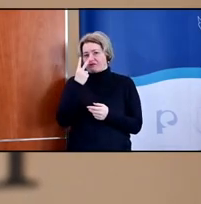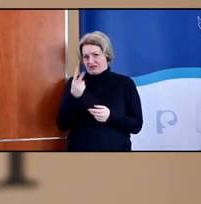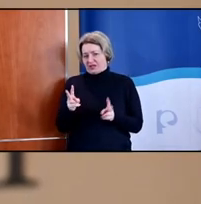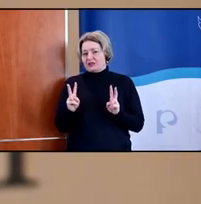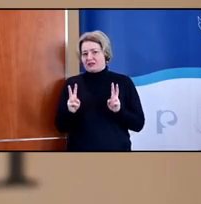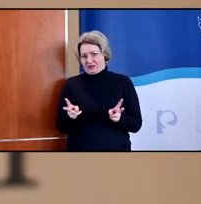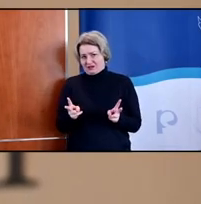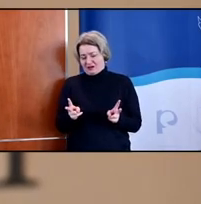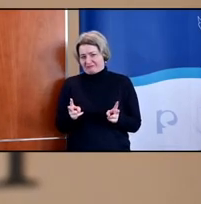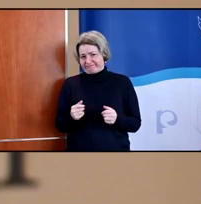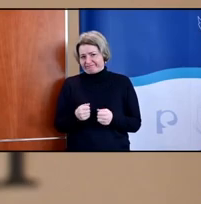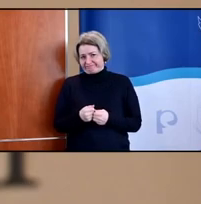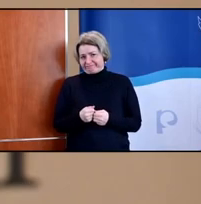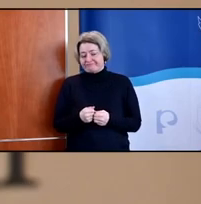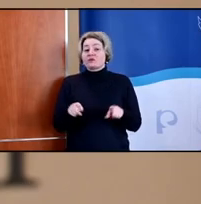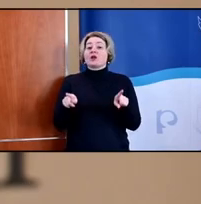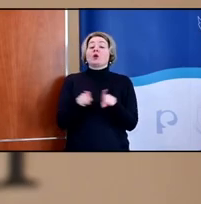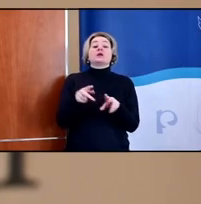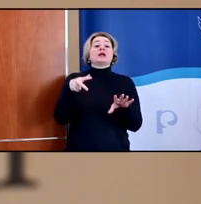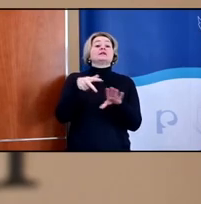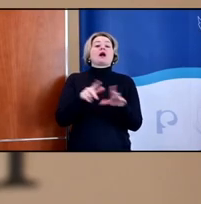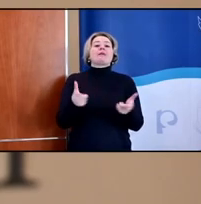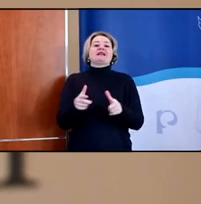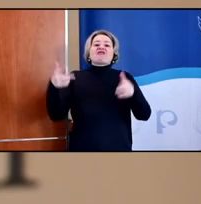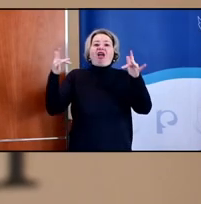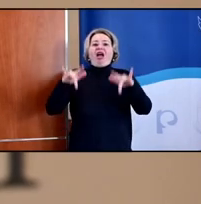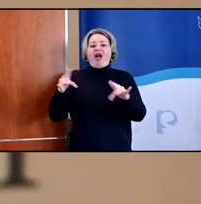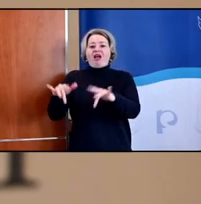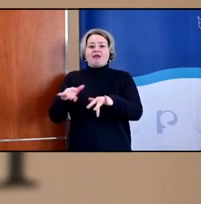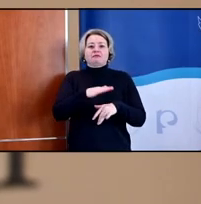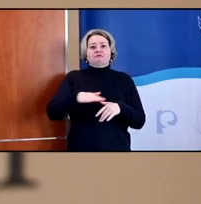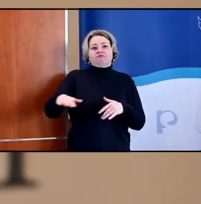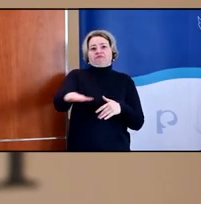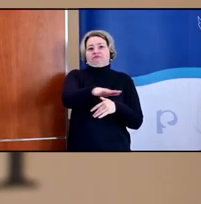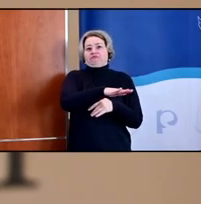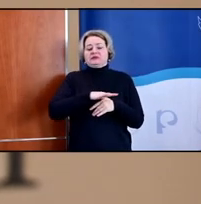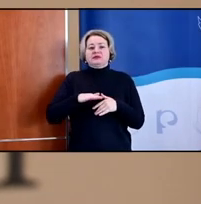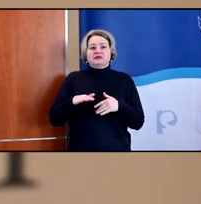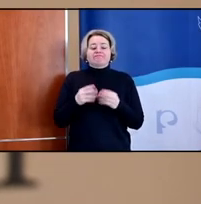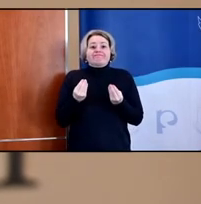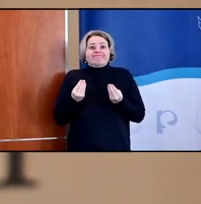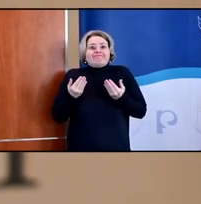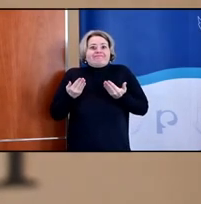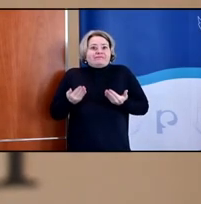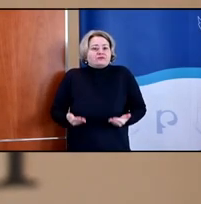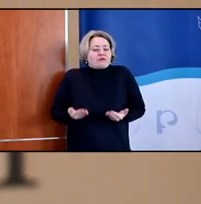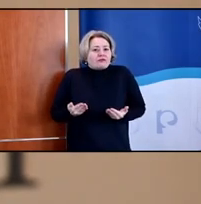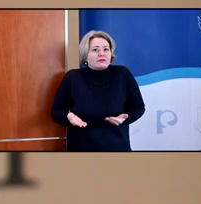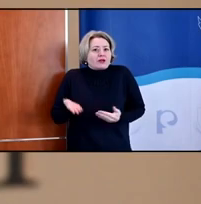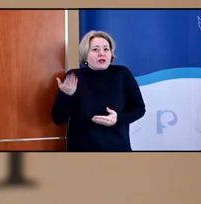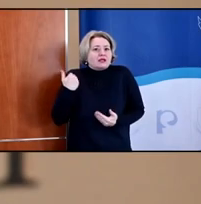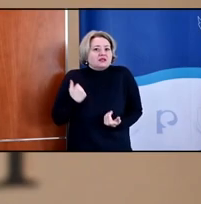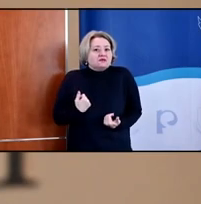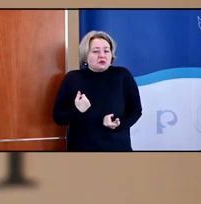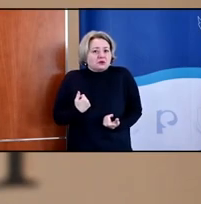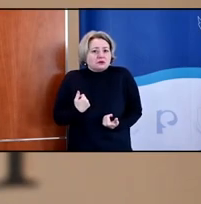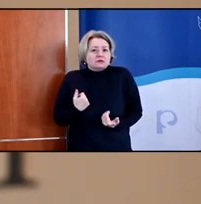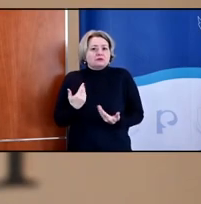az akadálymentesített helyszínek itt is nagyon nehéz dolgunk volt amiatt hogy volt